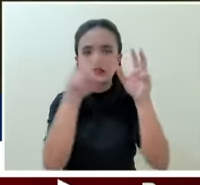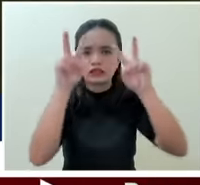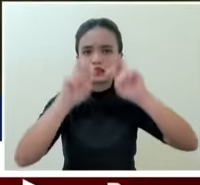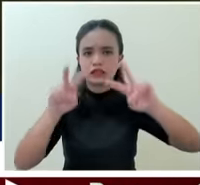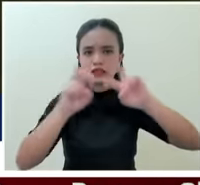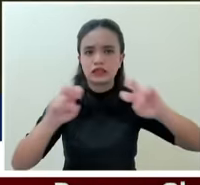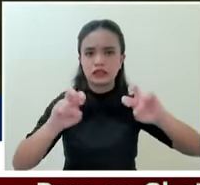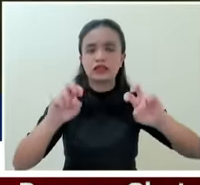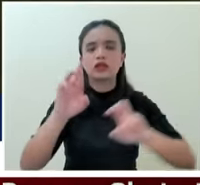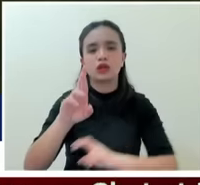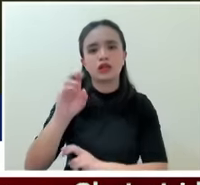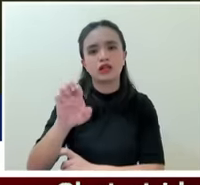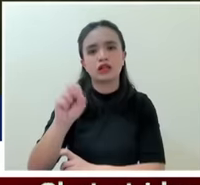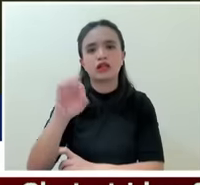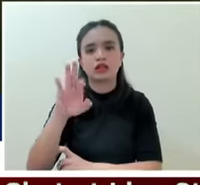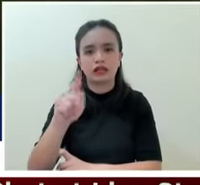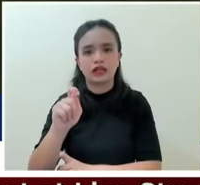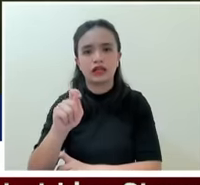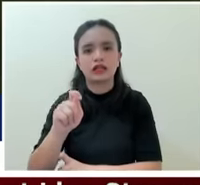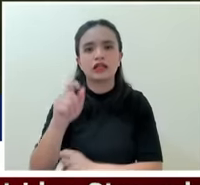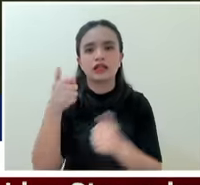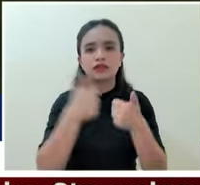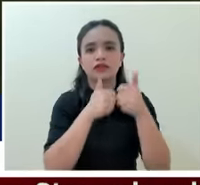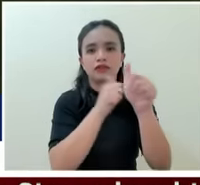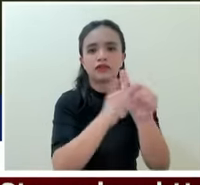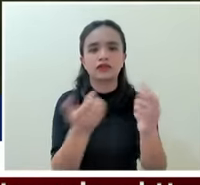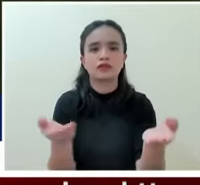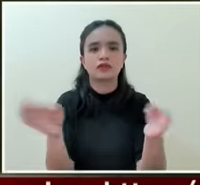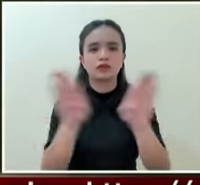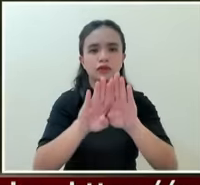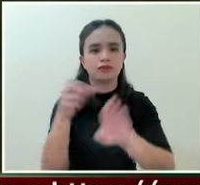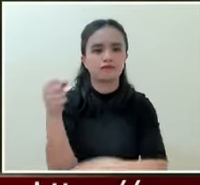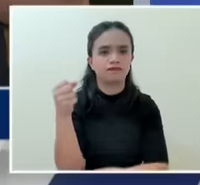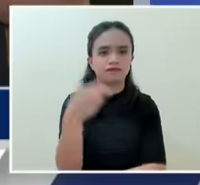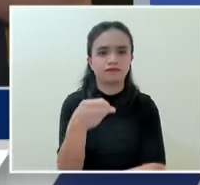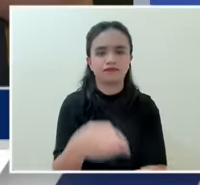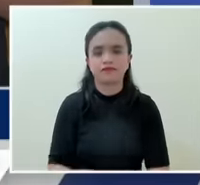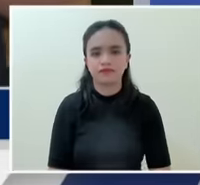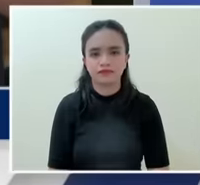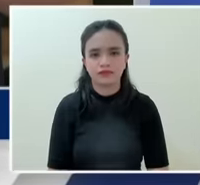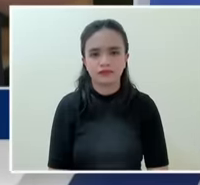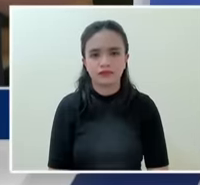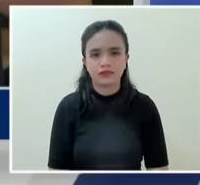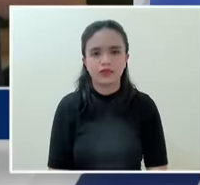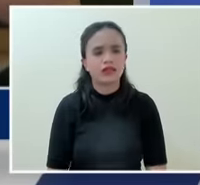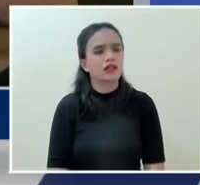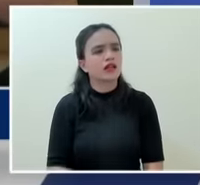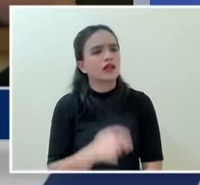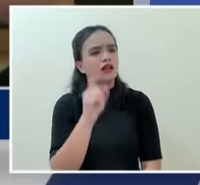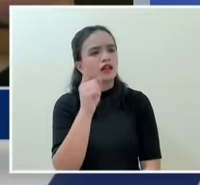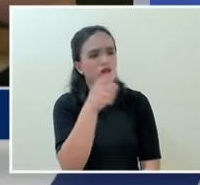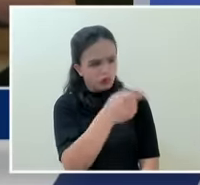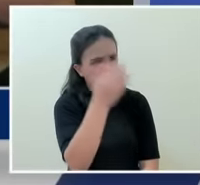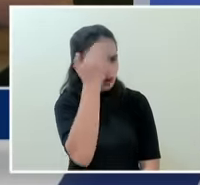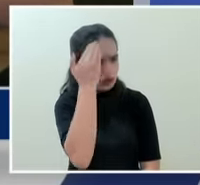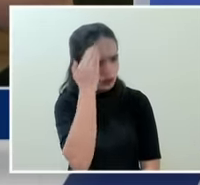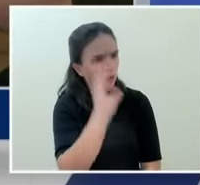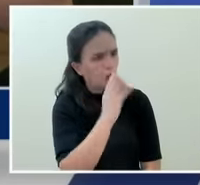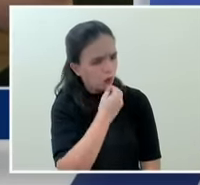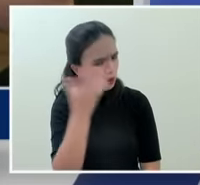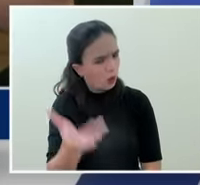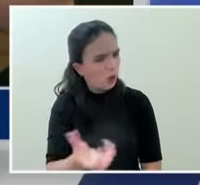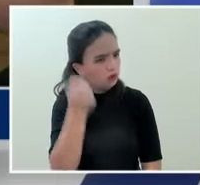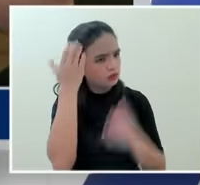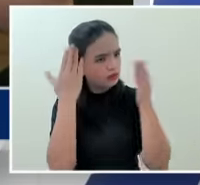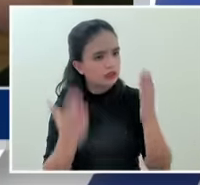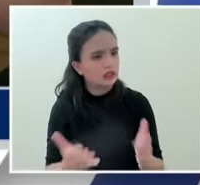Resort at ang pagsunod nito sa closure order. Kabayan. Rafi, alam mo ba kung sino ang may-ari niyan, kung